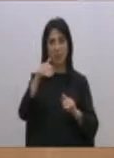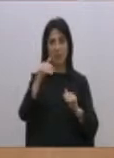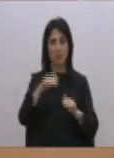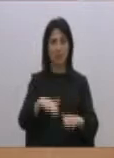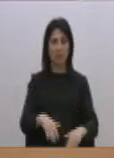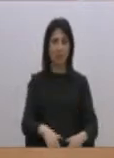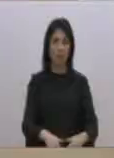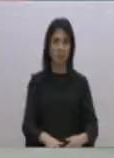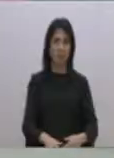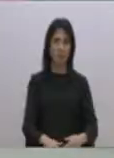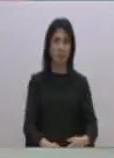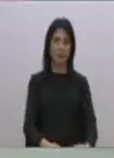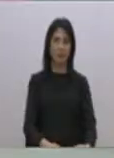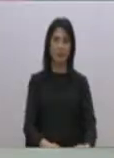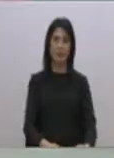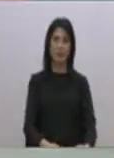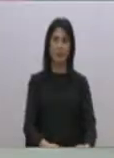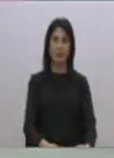გადაწყვეტილება?